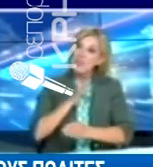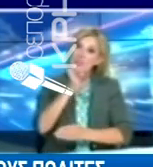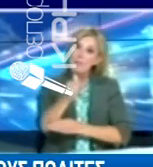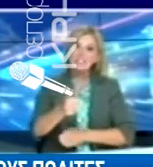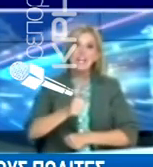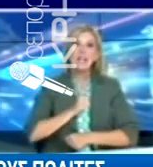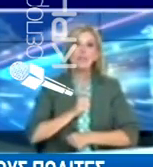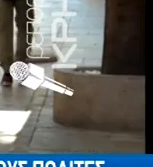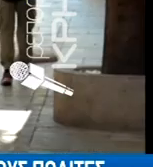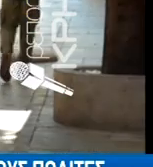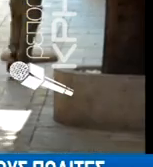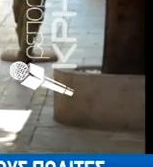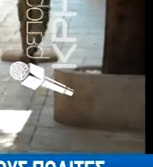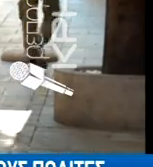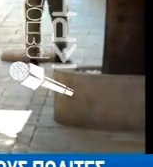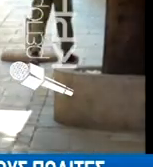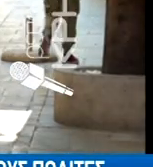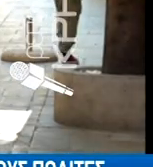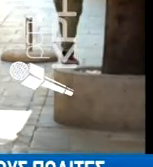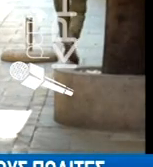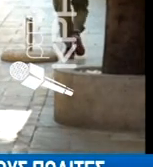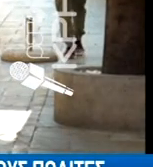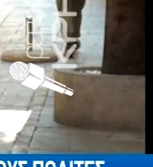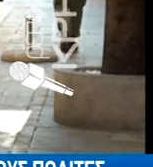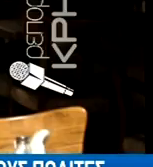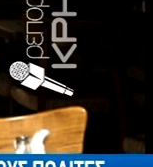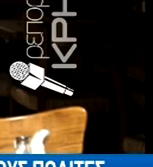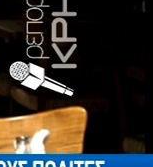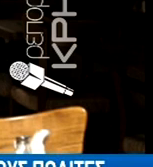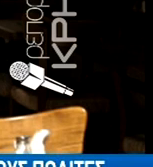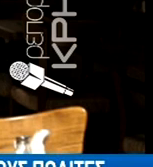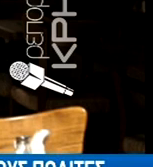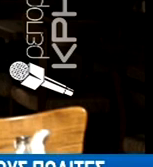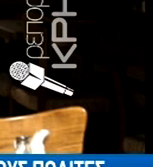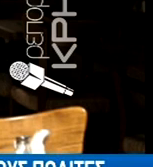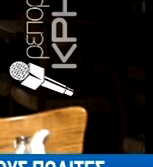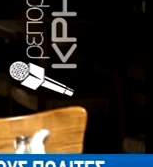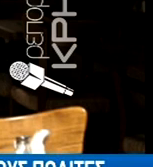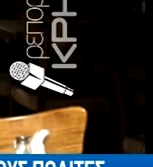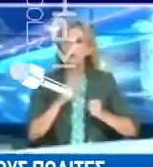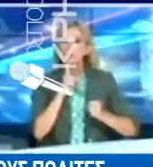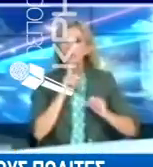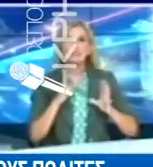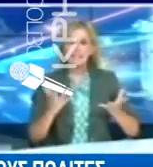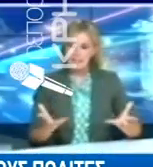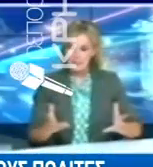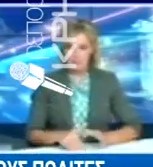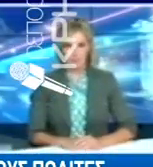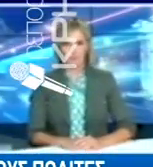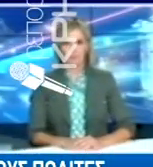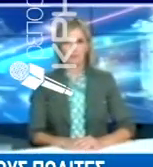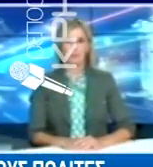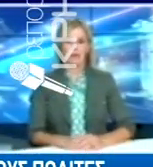10 ευρώ το τεστ. Ο Υπουργός Υγείας αναφέρθηκε και στα νέα δεδομένα που θα ισχύσουν για τους κλειστούς χώρους εστίασης. Στους κλειστούς